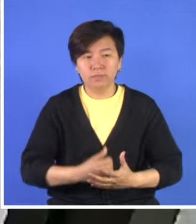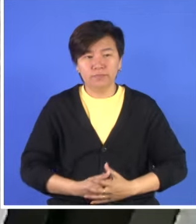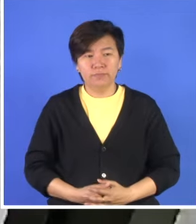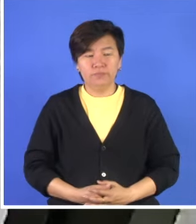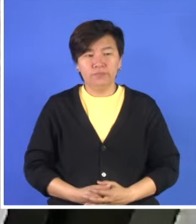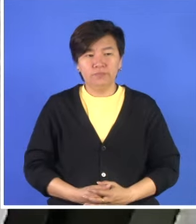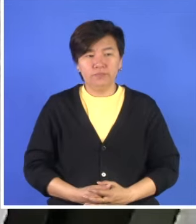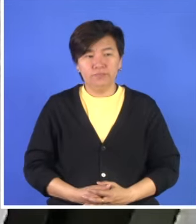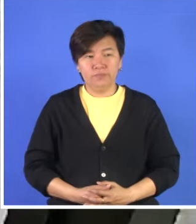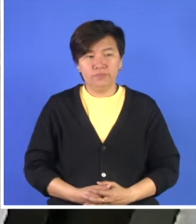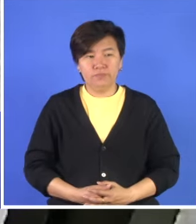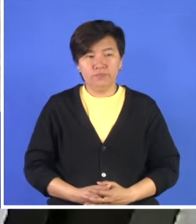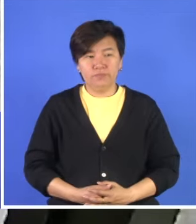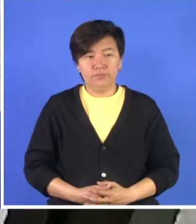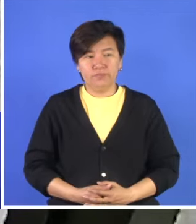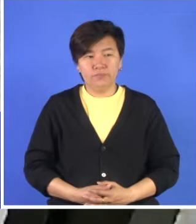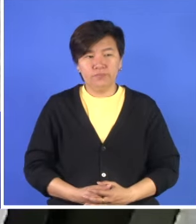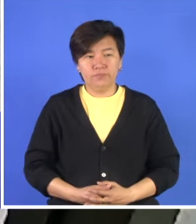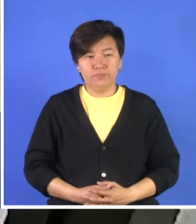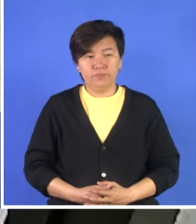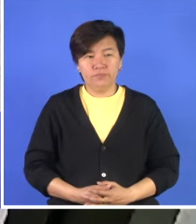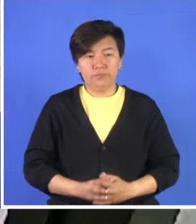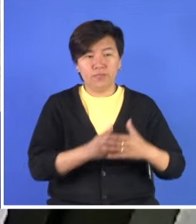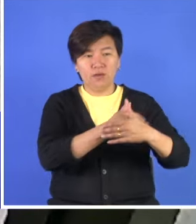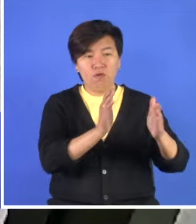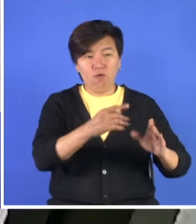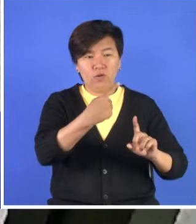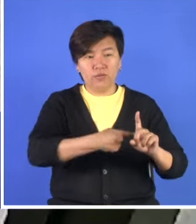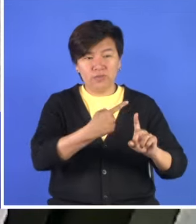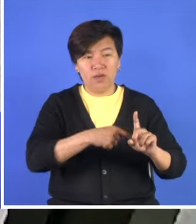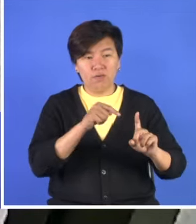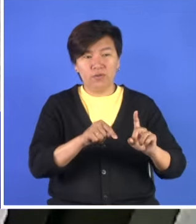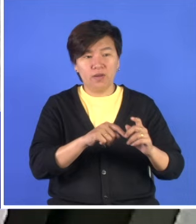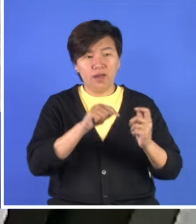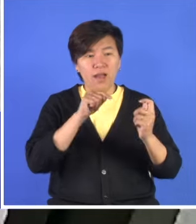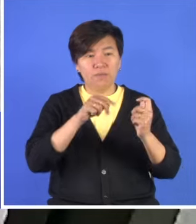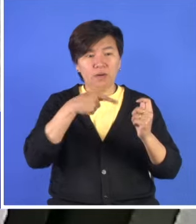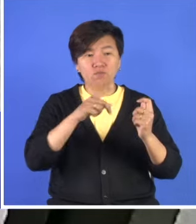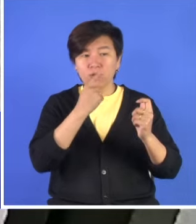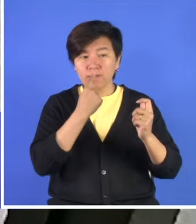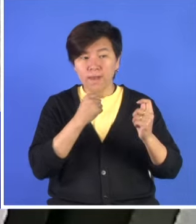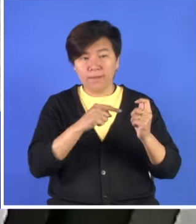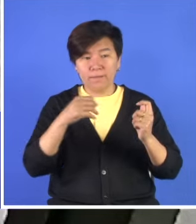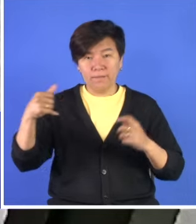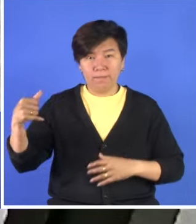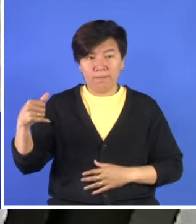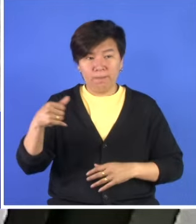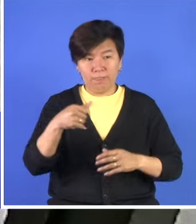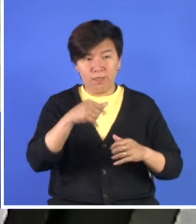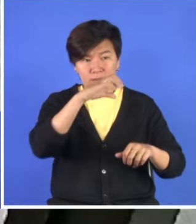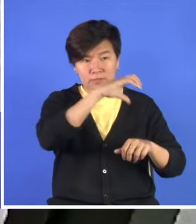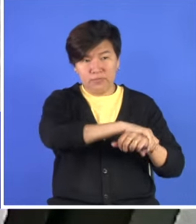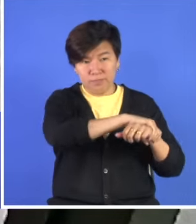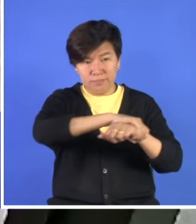รปิดนะครับผู้ก่อเหตุเดินไปแล้วนะบริเวณหน้าห้องเช่าแห่งหนึ่งในพื้นที่ของอำเภอปลวกแดงนี่จังหวะนี้นะครับคนตายเนี่ยโดนจับทุ่ม